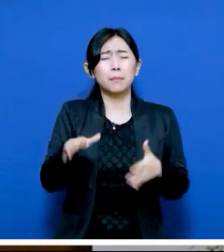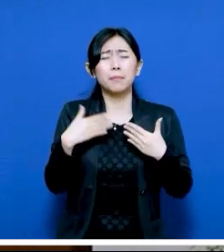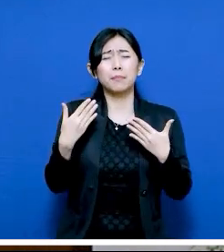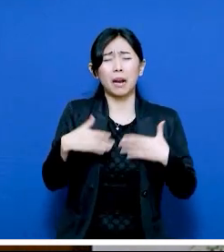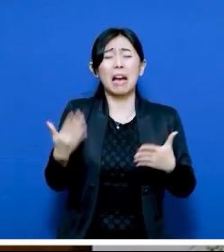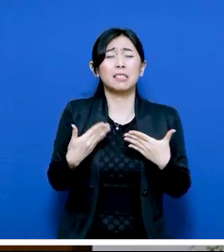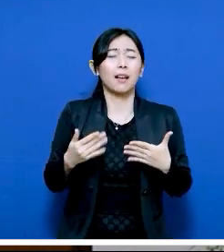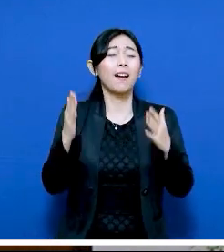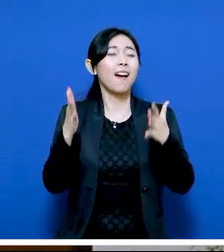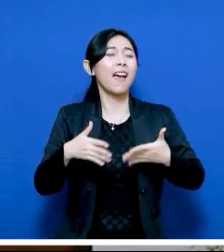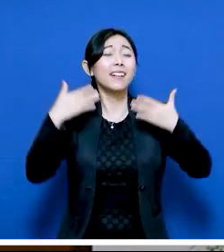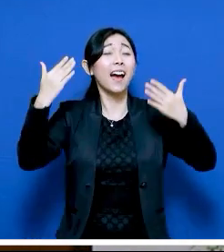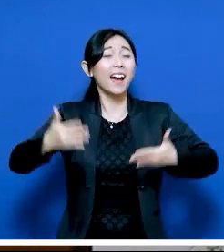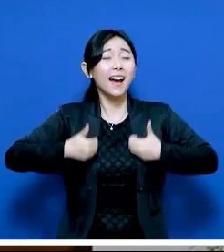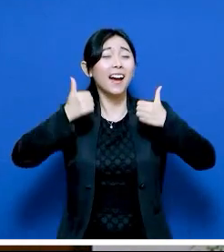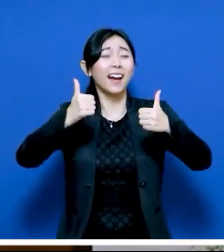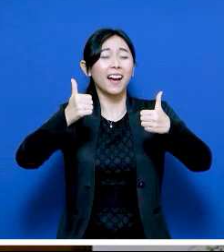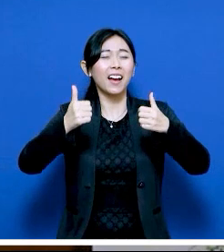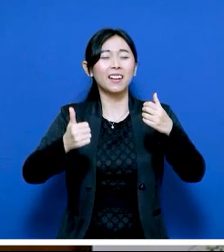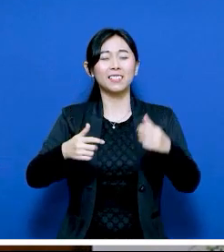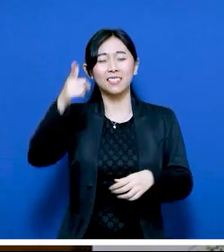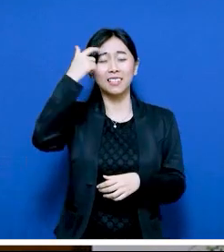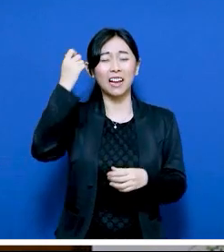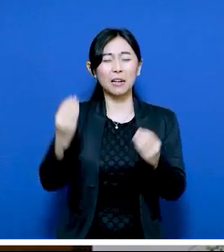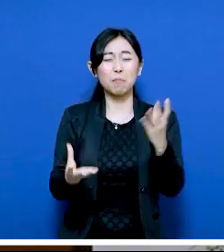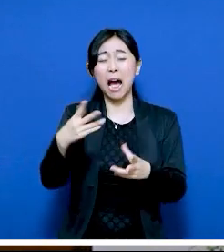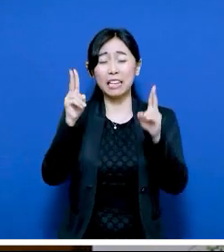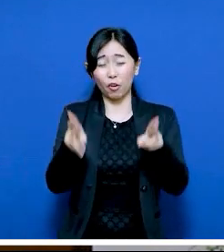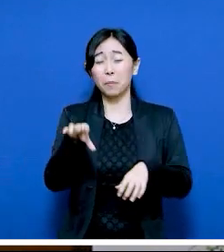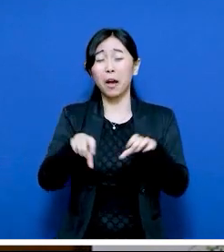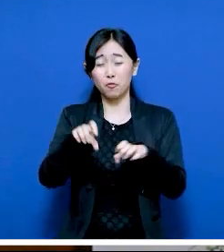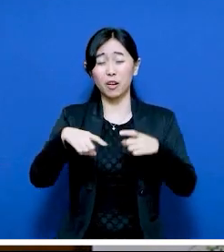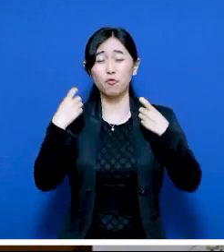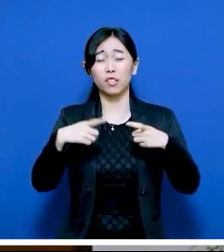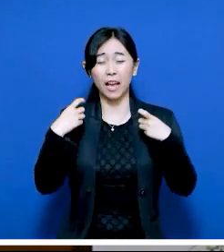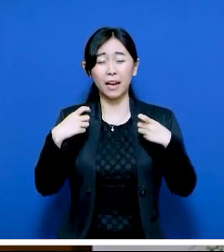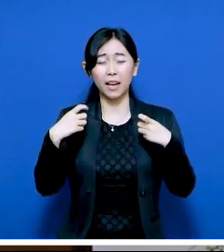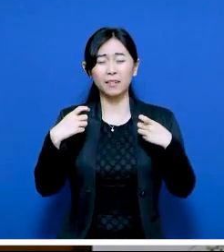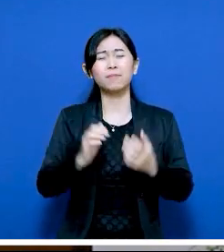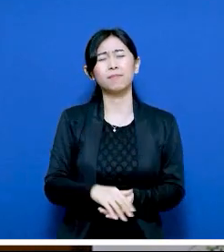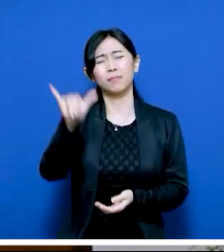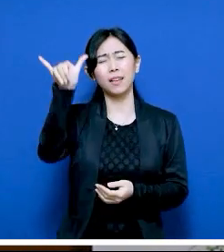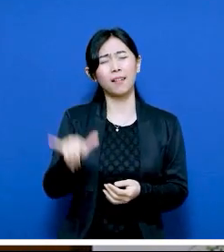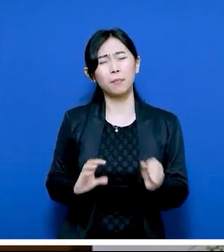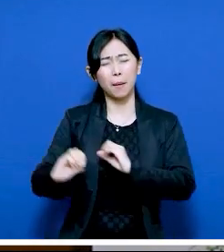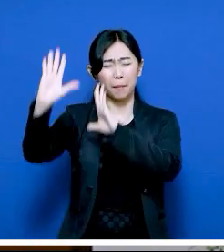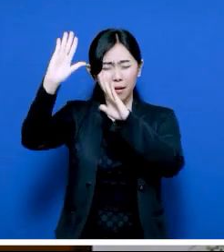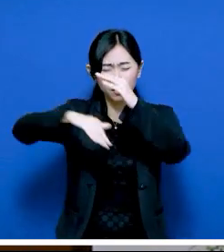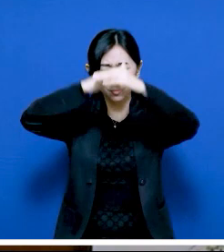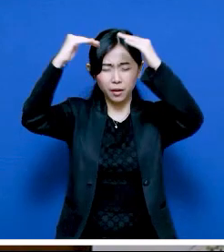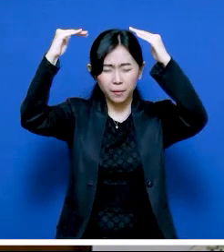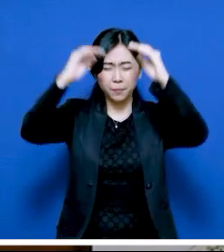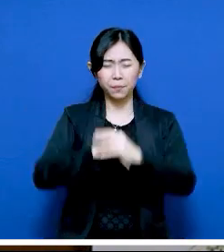nyaman sebab banyak orang yang melakukan kesalahan yang sama. Ya Bapa di dalam